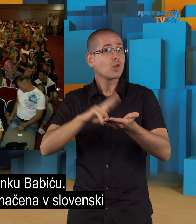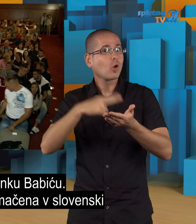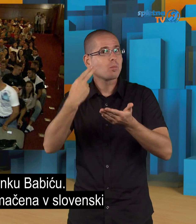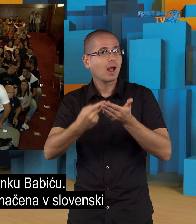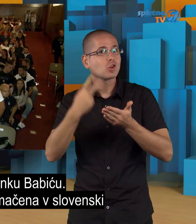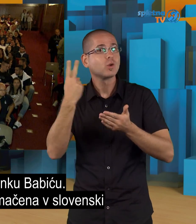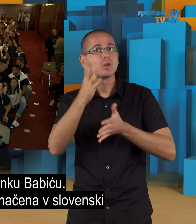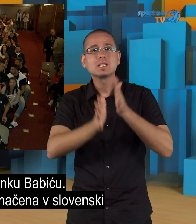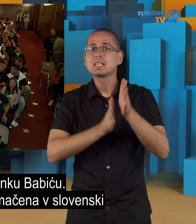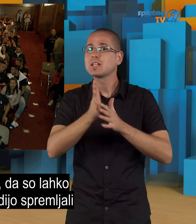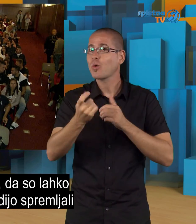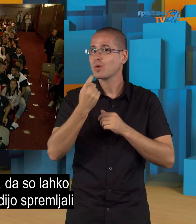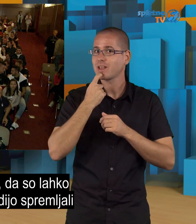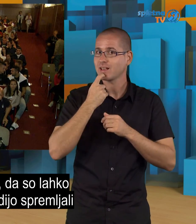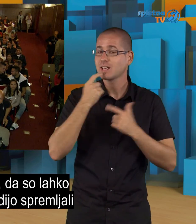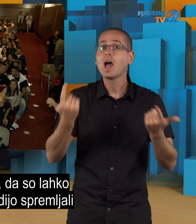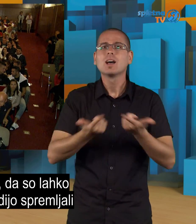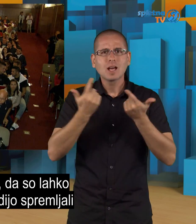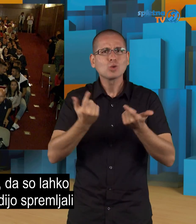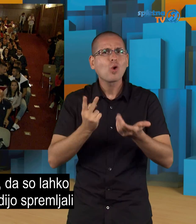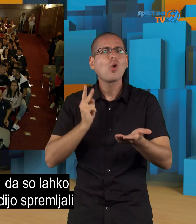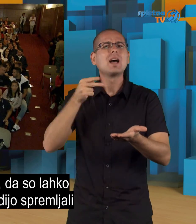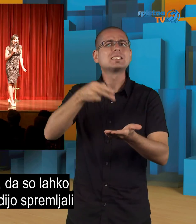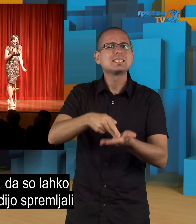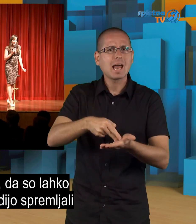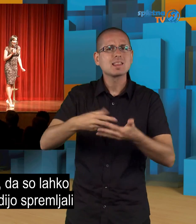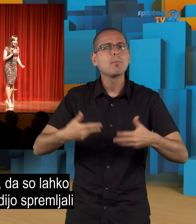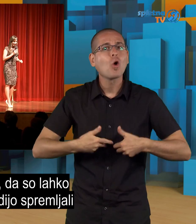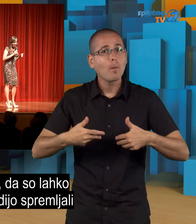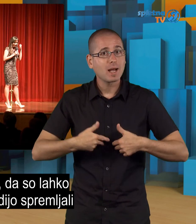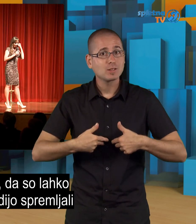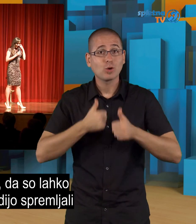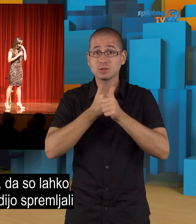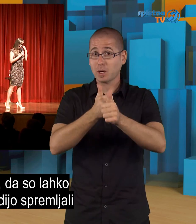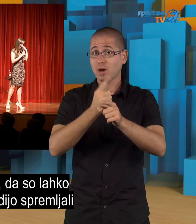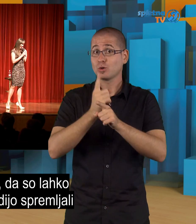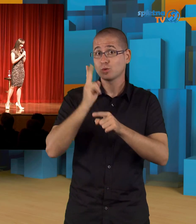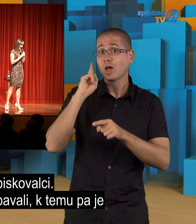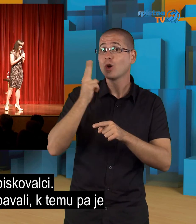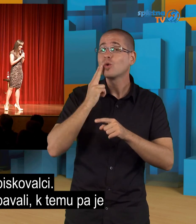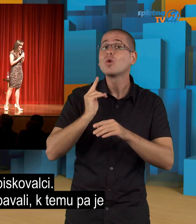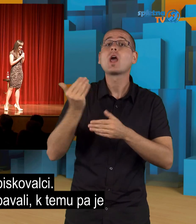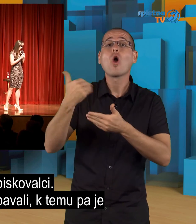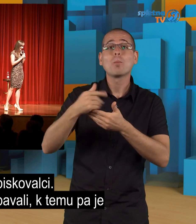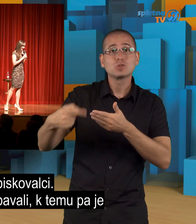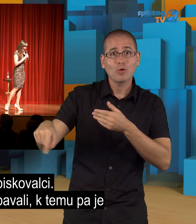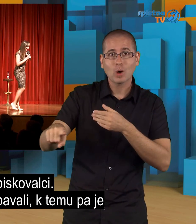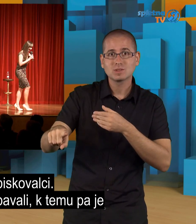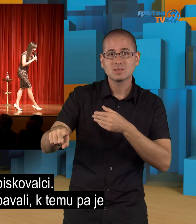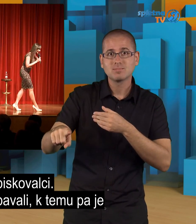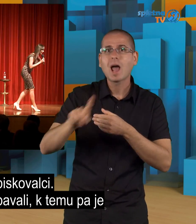Predstava je bila tolmačena v slovenski znakovni jezik, da so lahko stand-up komedijo spremljali tudi gluhi obiskovalci.